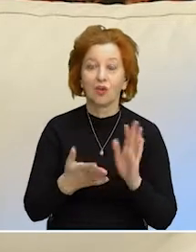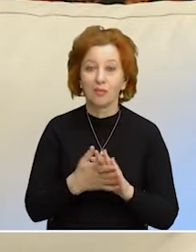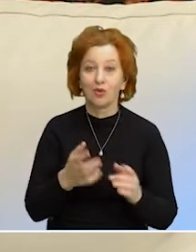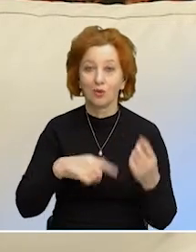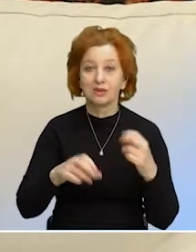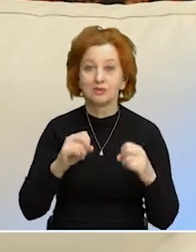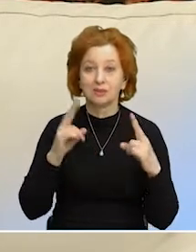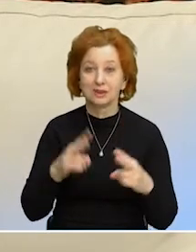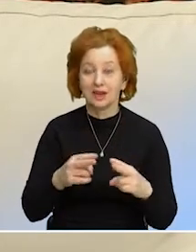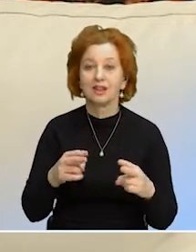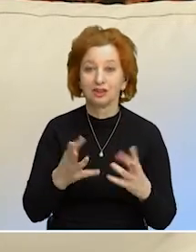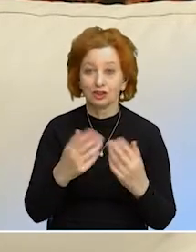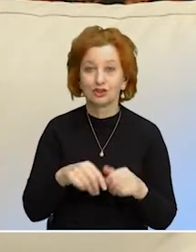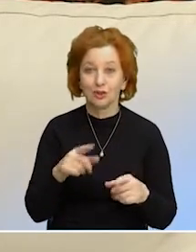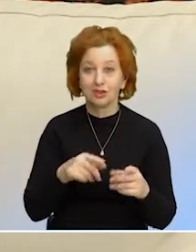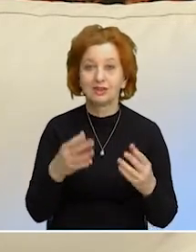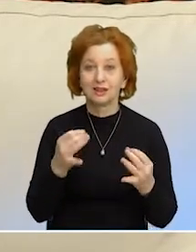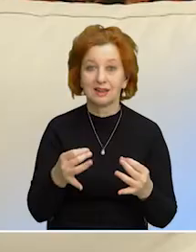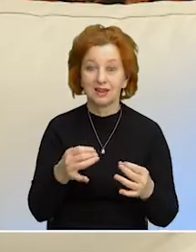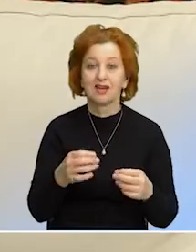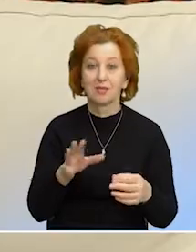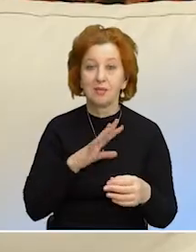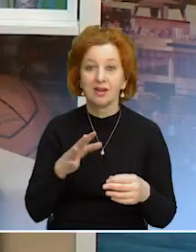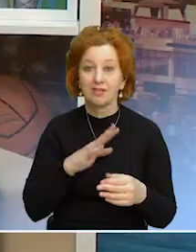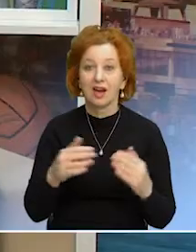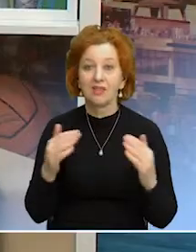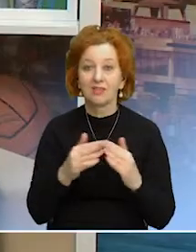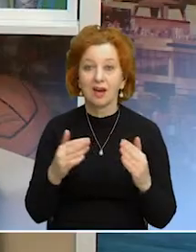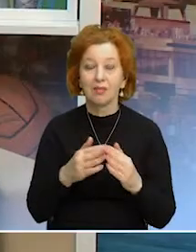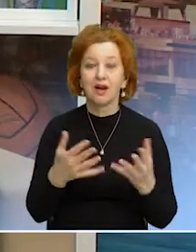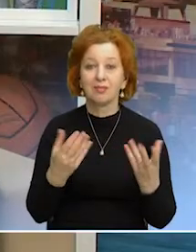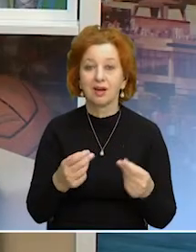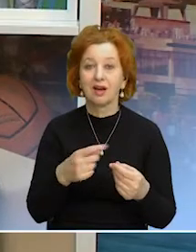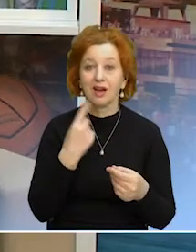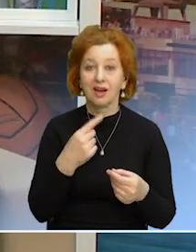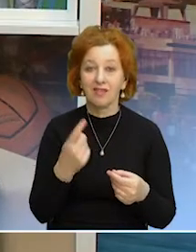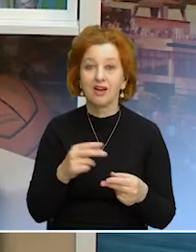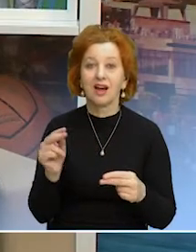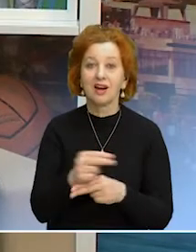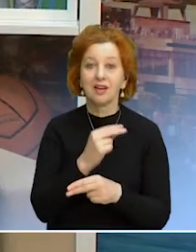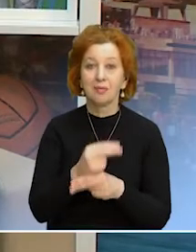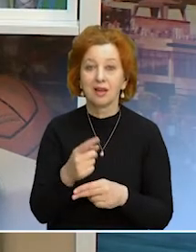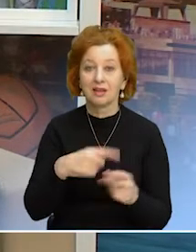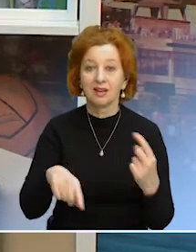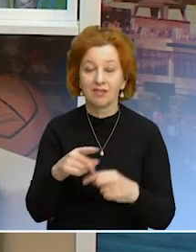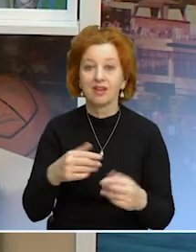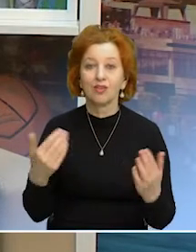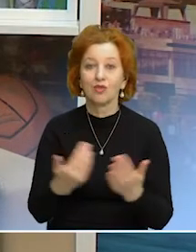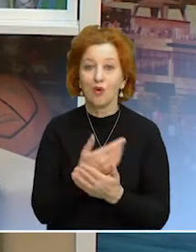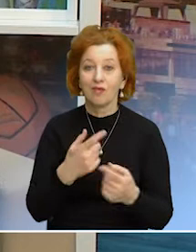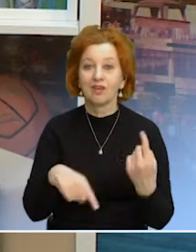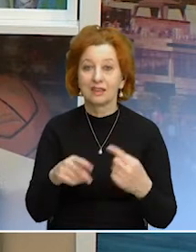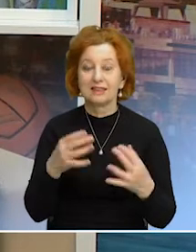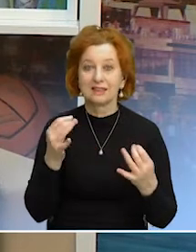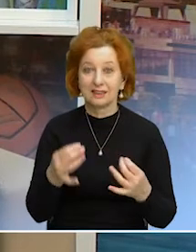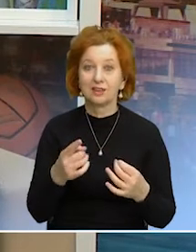на счете, на специальном счете многоквартирного дома. Бывают же такие дома, которые, мягко говоря, ремонтировать дороже, чем снести, построить новый.